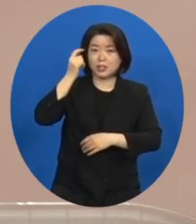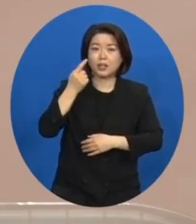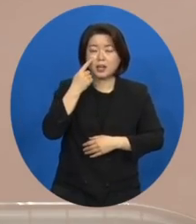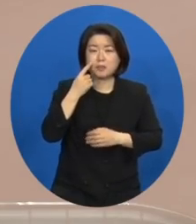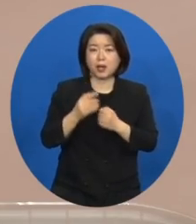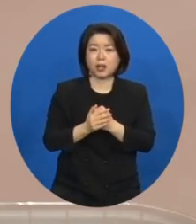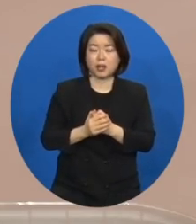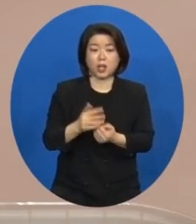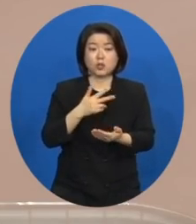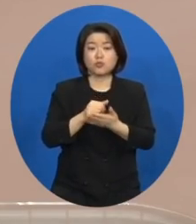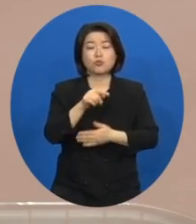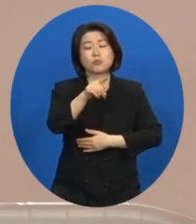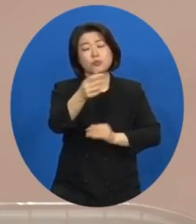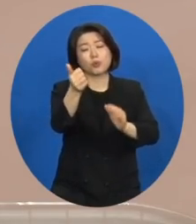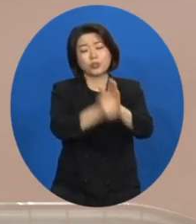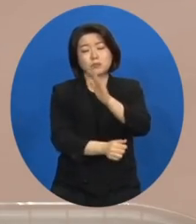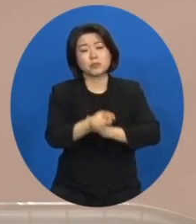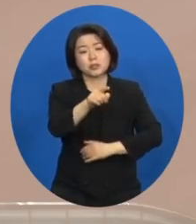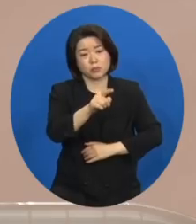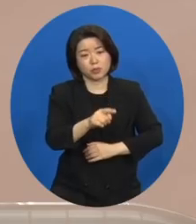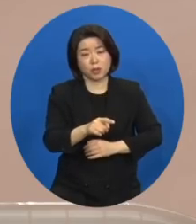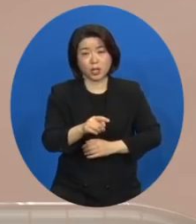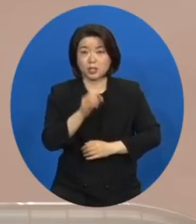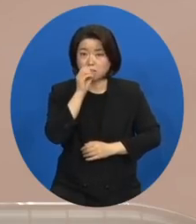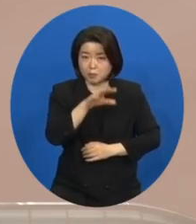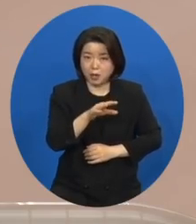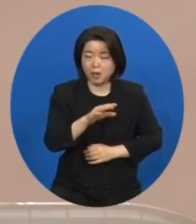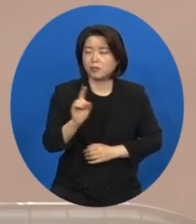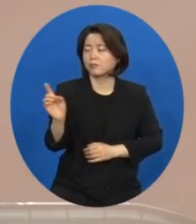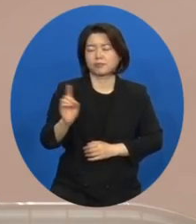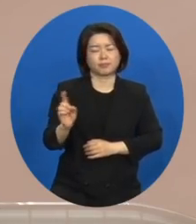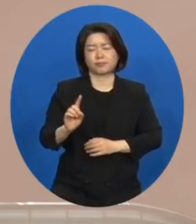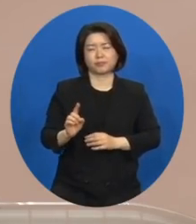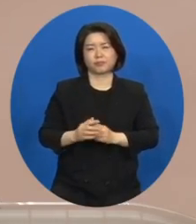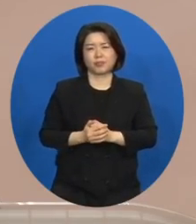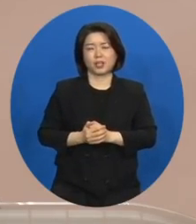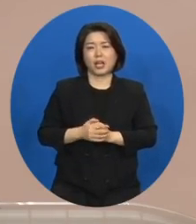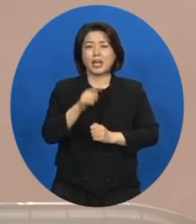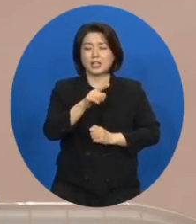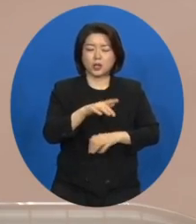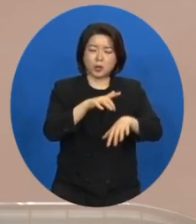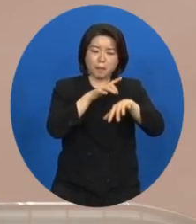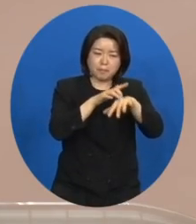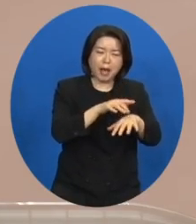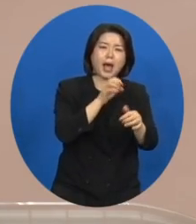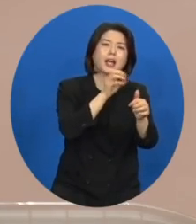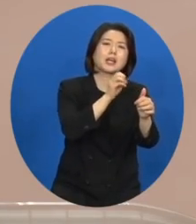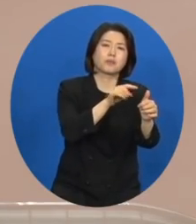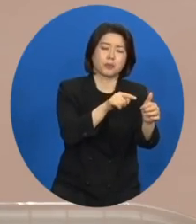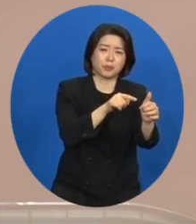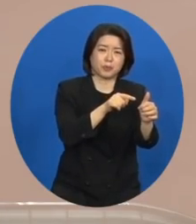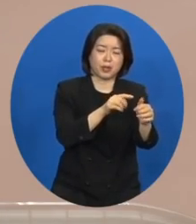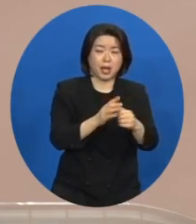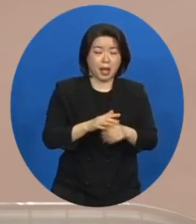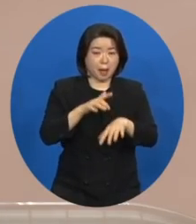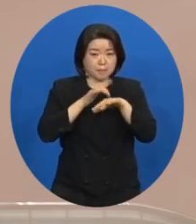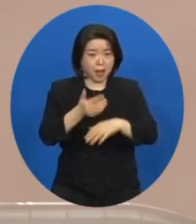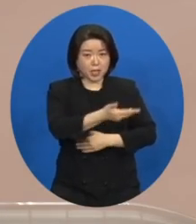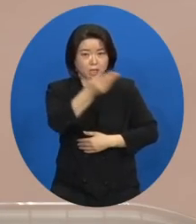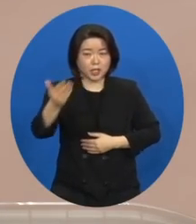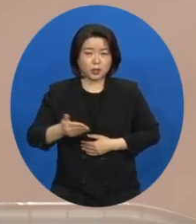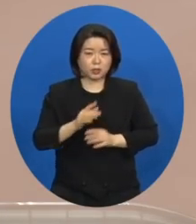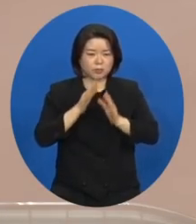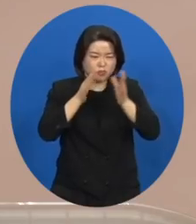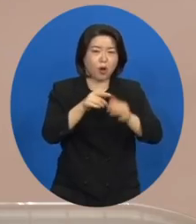주님이 너는 실패한 인생의 그렇게 하시겠읍니까 누구에게 에요 마귀의 속삭입니다 마귀도 여러분을 속이고 있는 거예요 왜